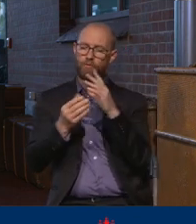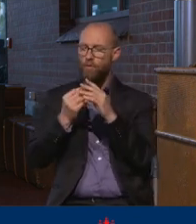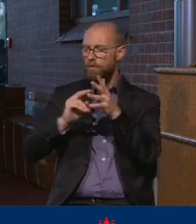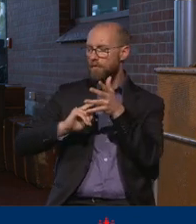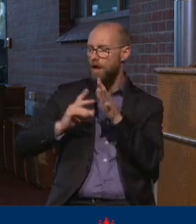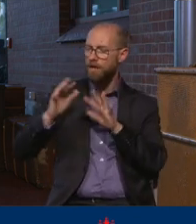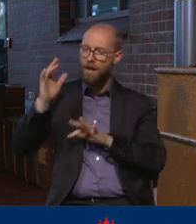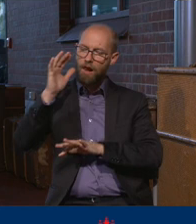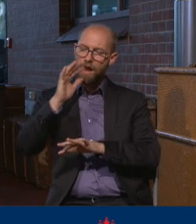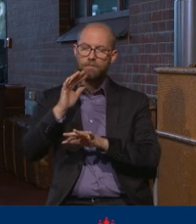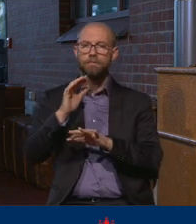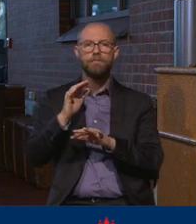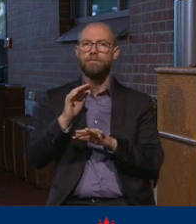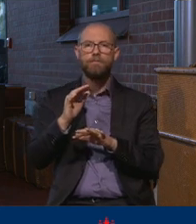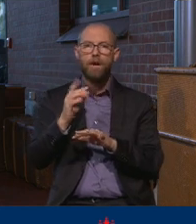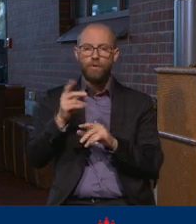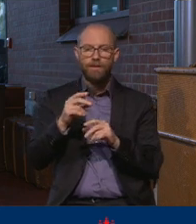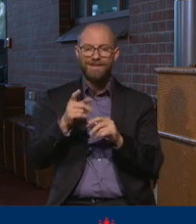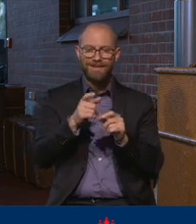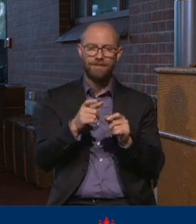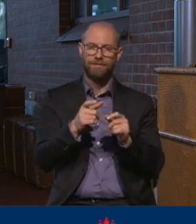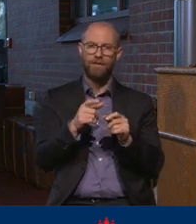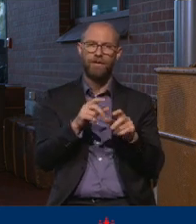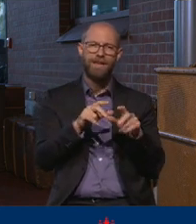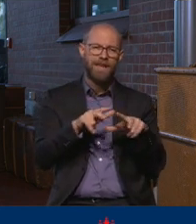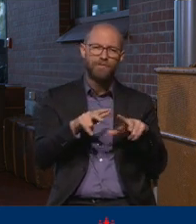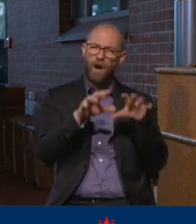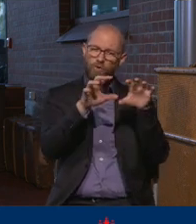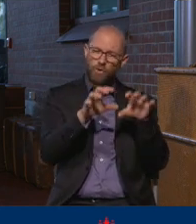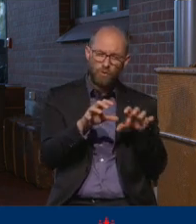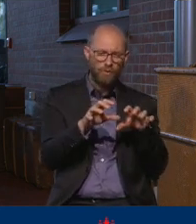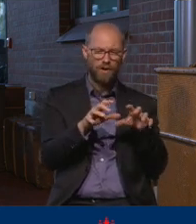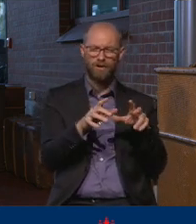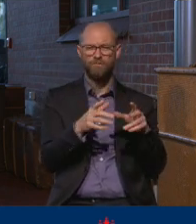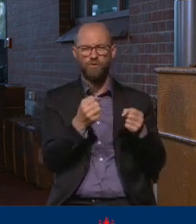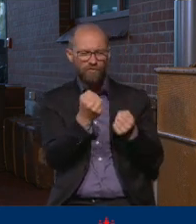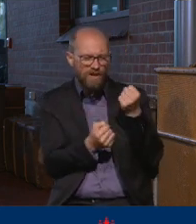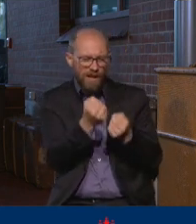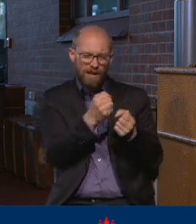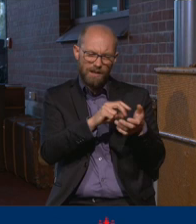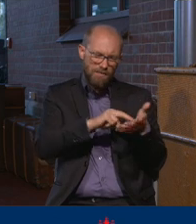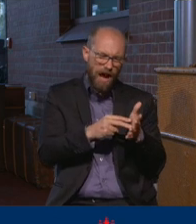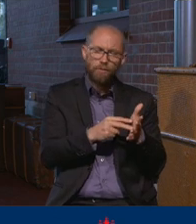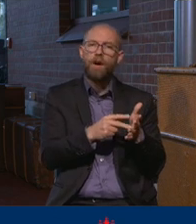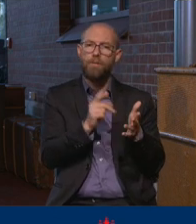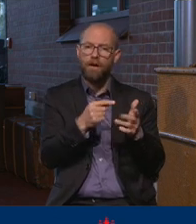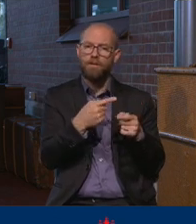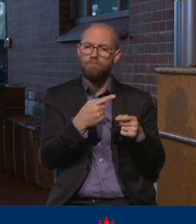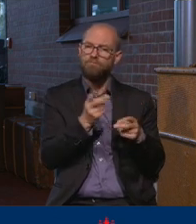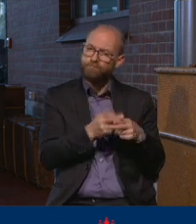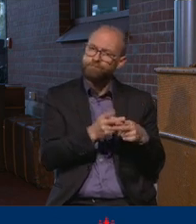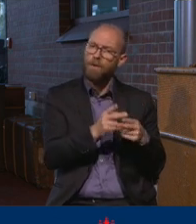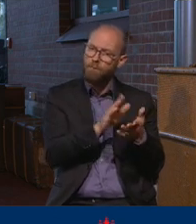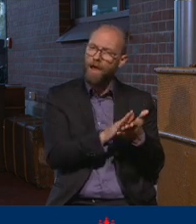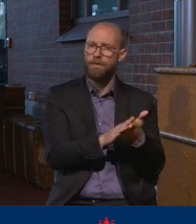sondern es ist das umgehen mit diesen sperrigen infrastrukturen die an der stelle auch dauerhaft da sein werden ich glaube das gehört